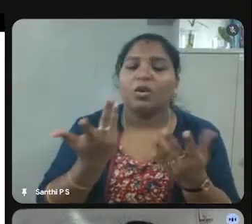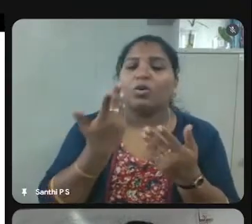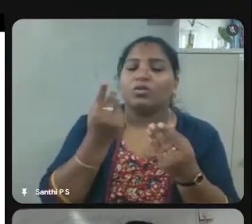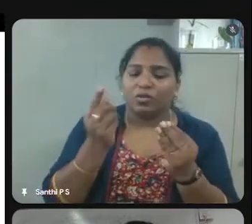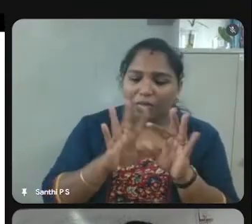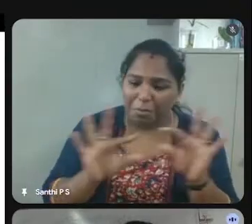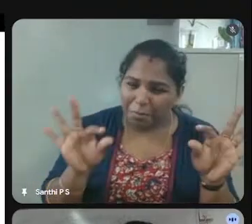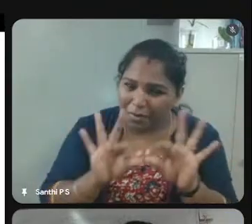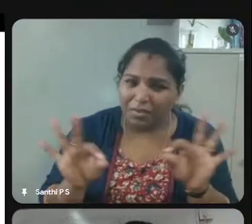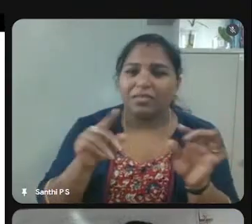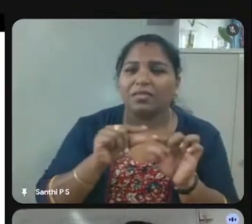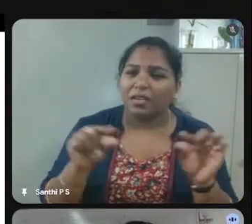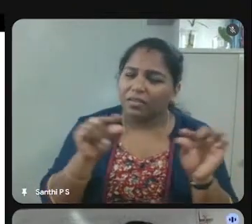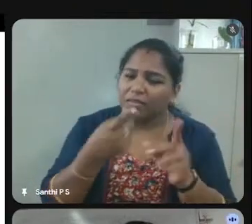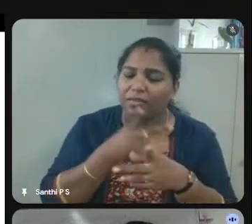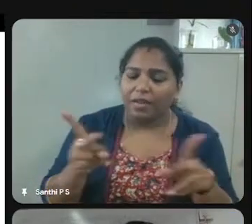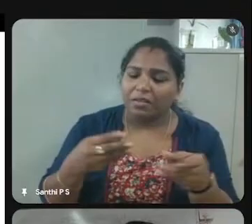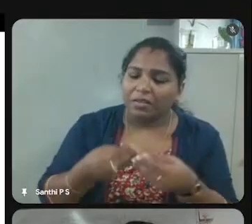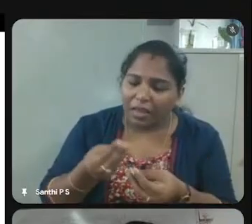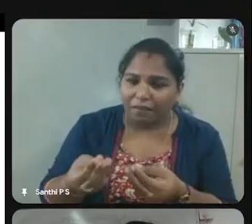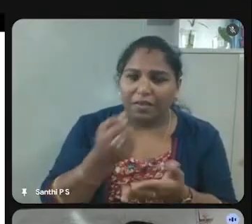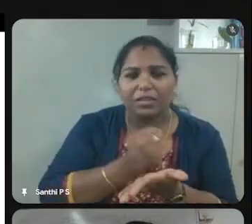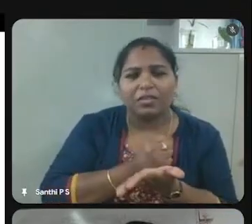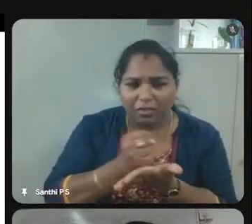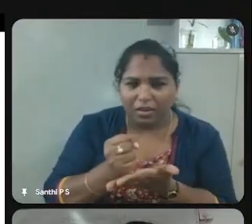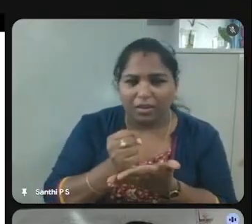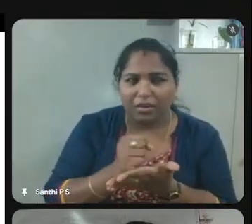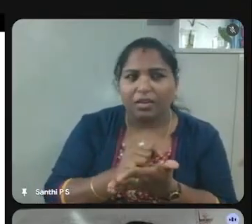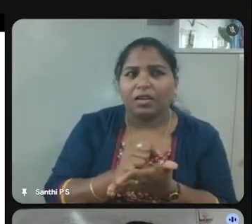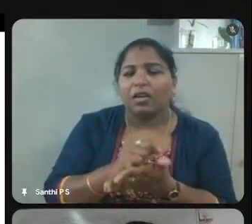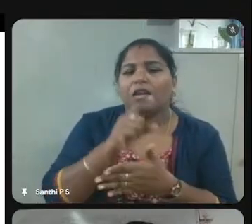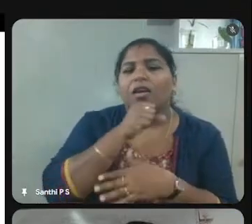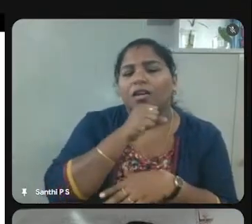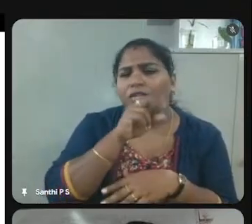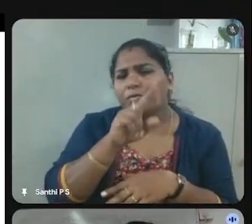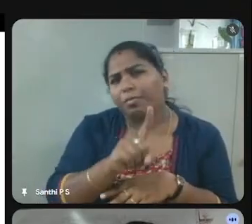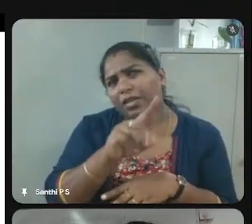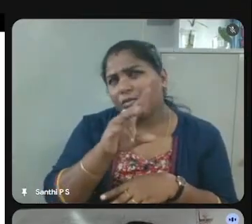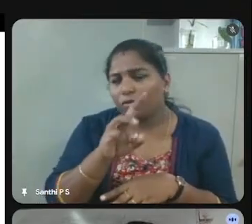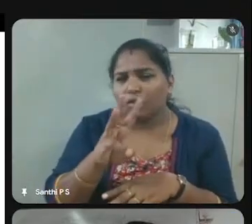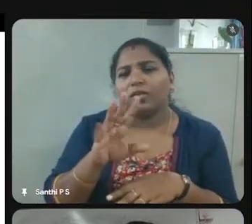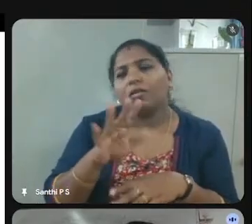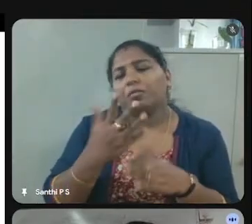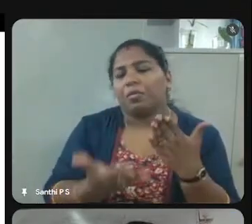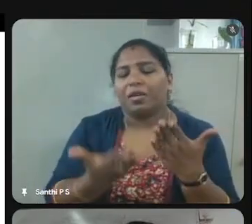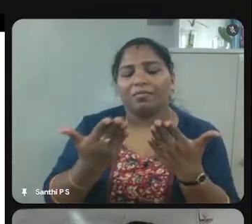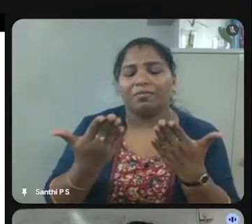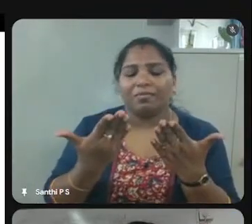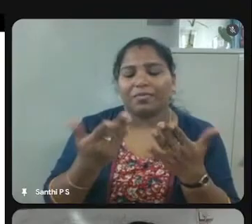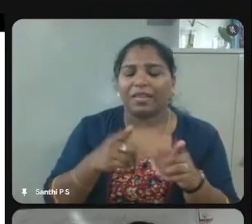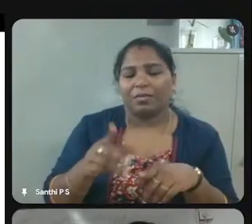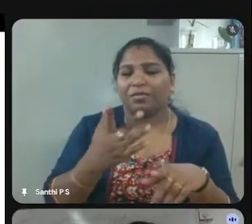ഒക്കെ മനസ്സിലായി. അപ്പൊ അതിന് പതുക്കെ പതുക്കെ ഇപ്പൊ 13 വയസ്സ് ചിലപ്പോൾ 8ാം ക്ലാസ്സിന്റെ ബുക്കൊക്കെ ആയിരിക്കും പഠിക്കുന്നത്. അത് കൊടുത്താൽ ചിലപ്പോൾ വായിക്കാൻ